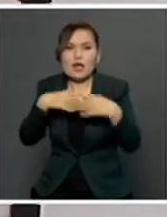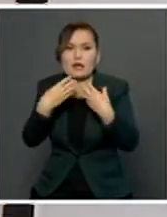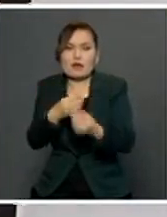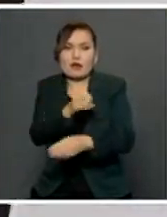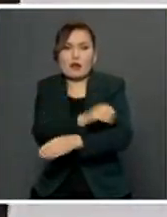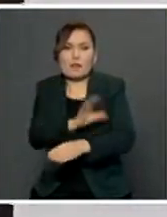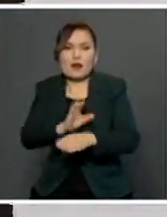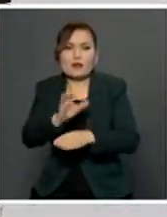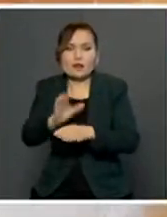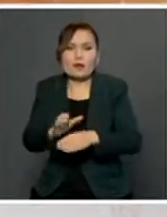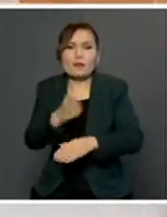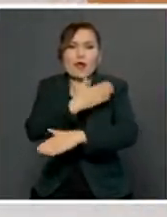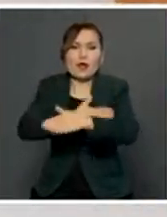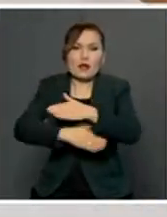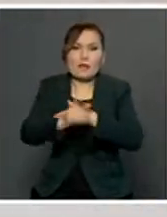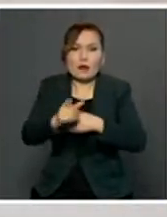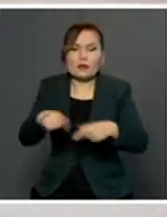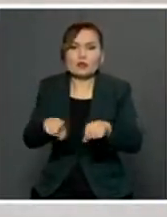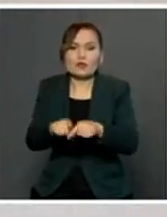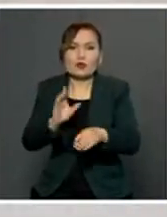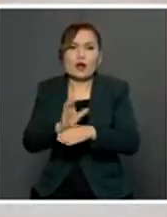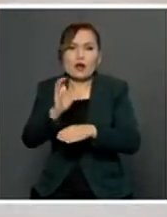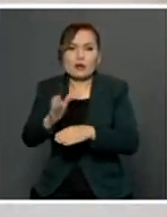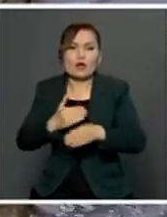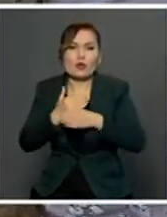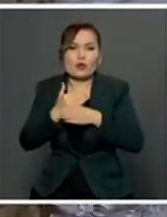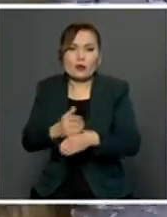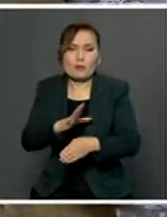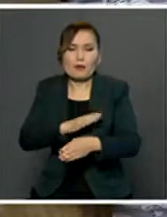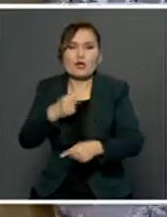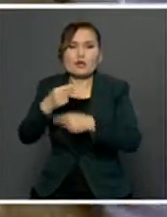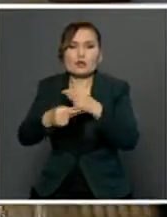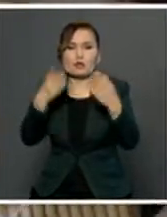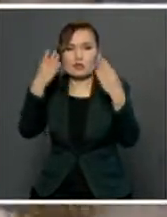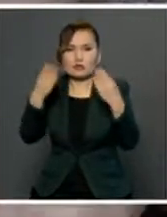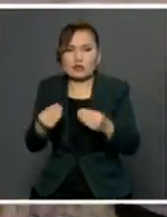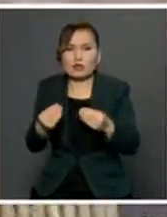Мүмкіндігі шектеулі отбасыларда тізім келікті. Келесі күні көмекте жетті.